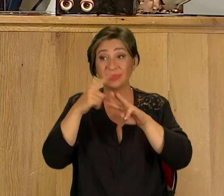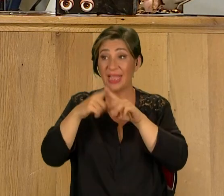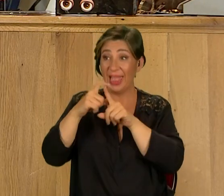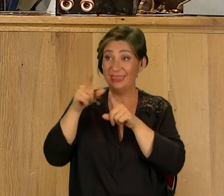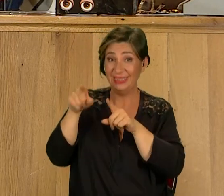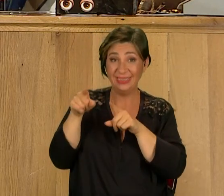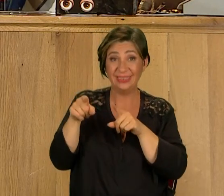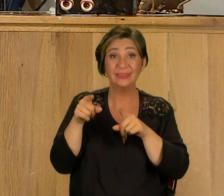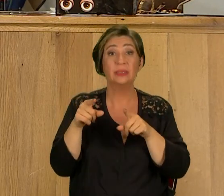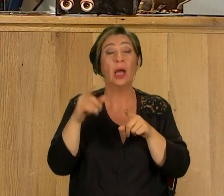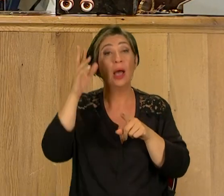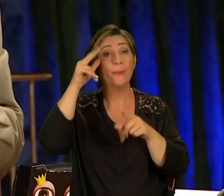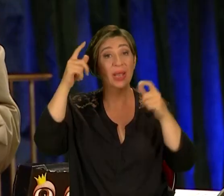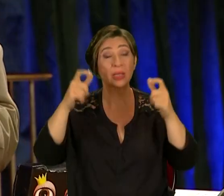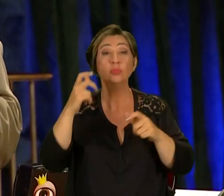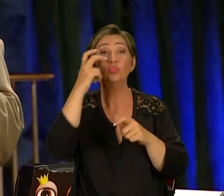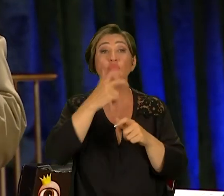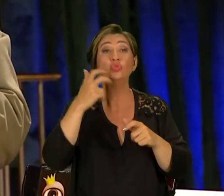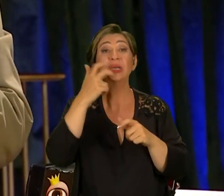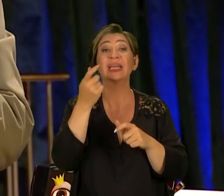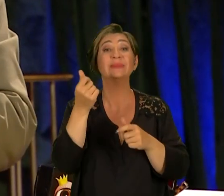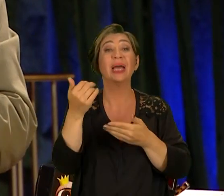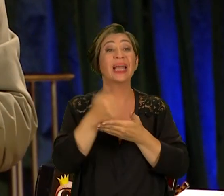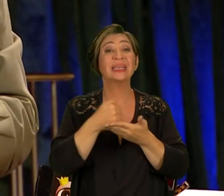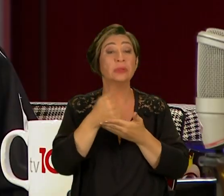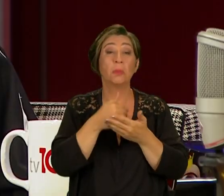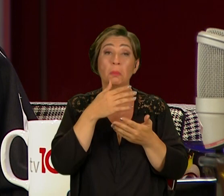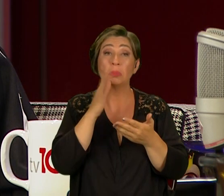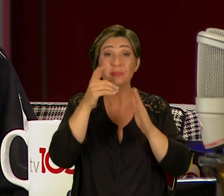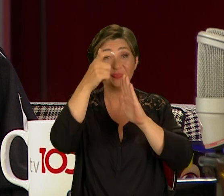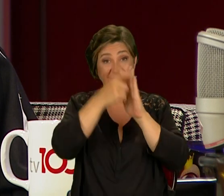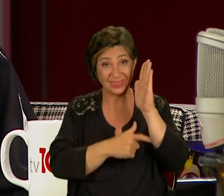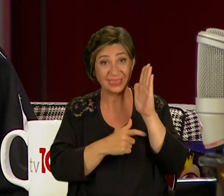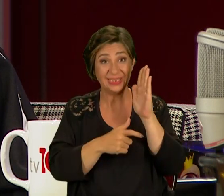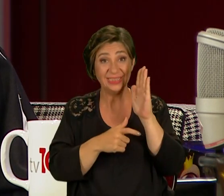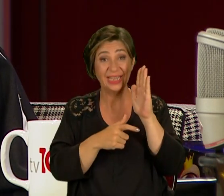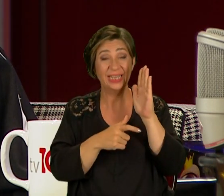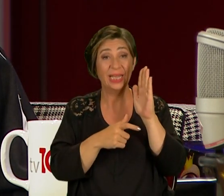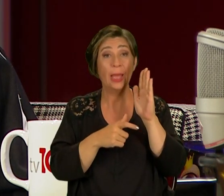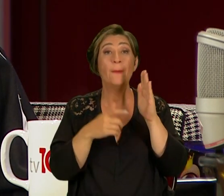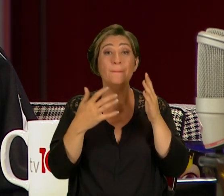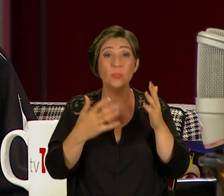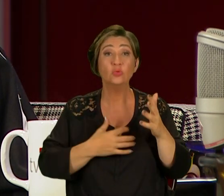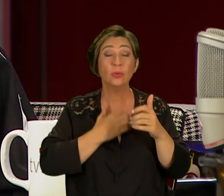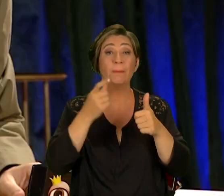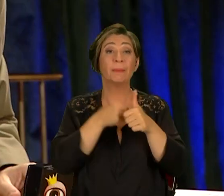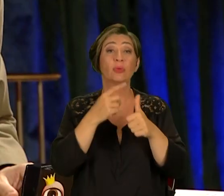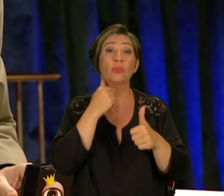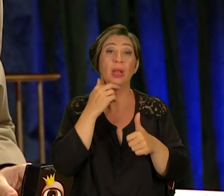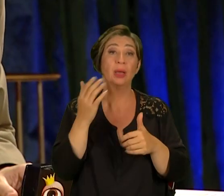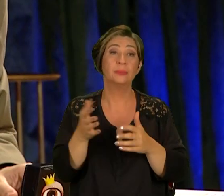Sheeran Amerika'da müzisyenler kaç para kazanıyor bilmem ne listesinde maalesef ki bir